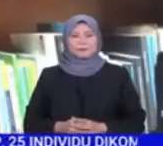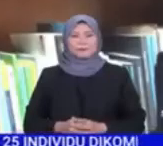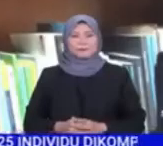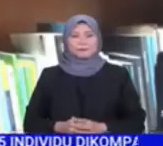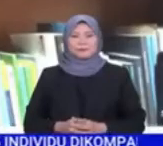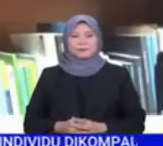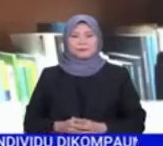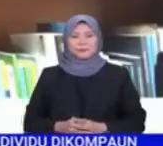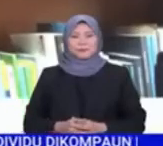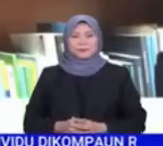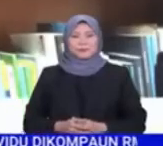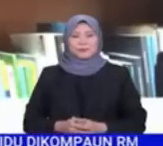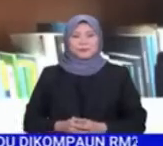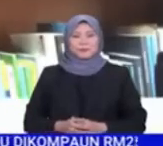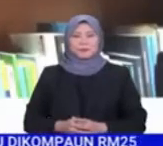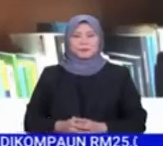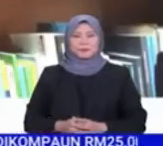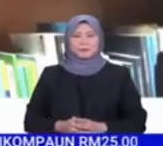Ini merupakan salah satu